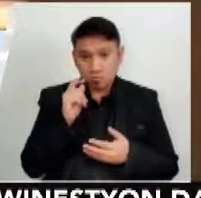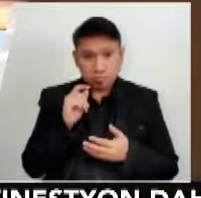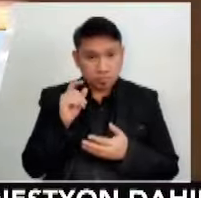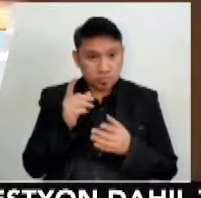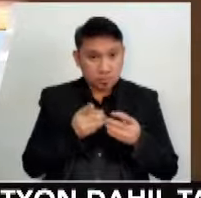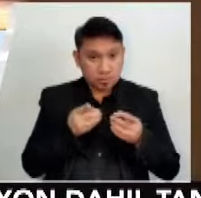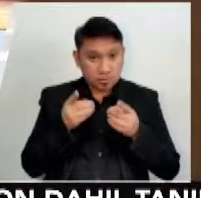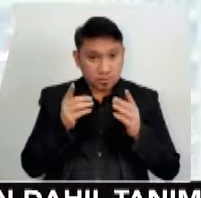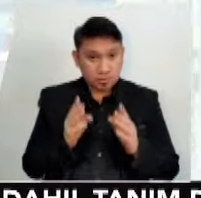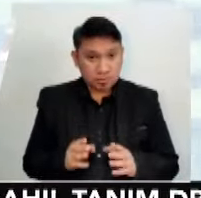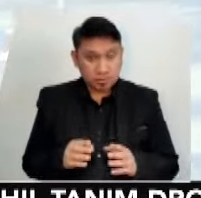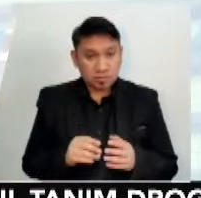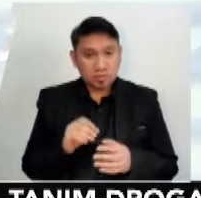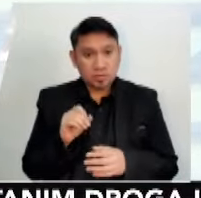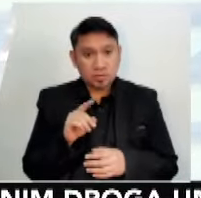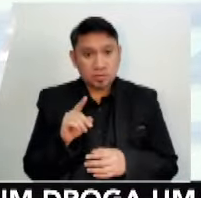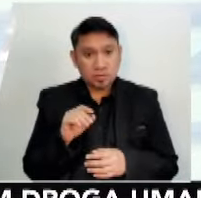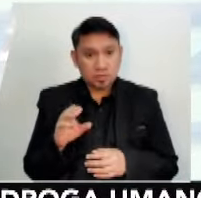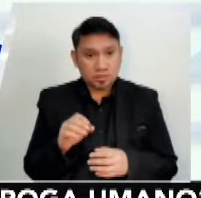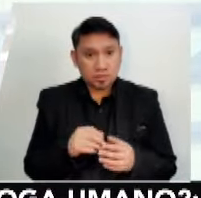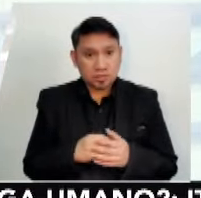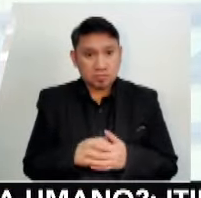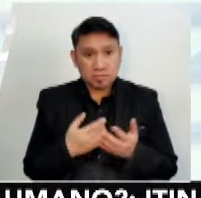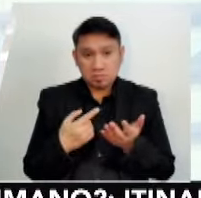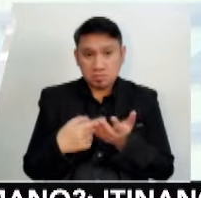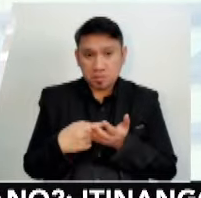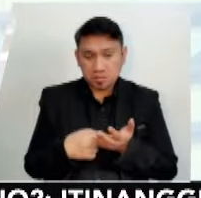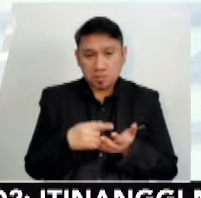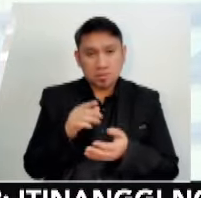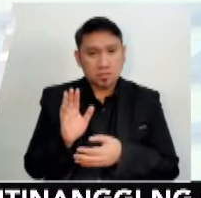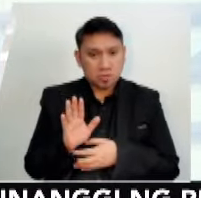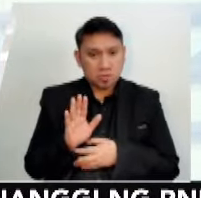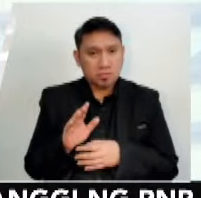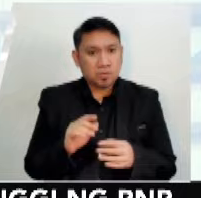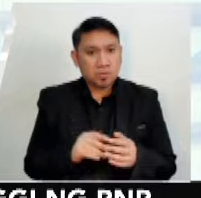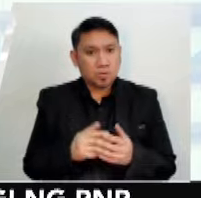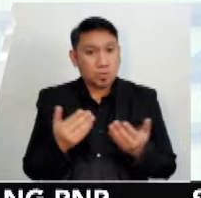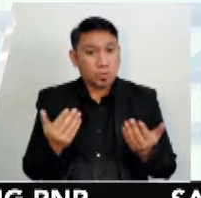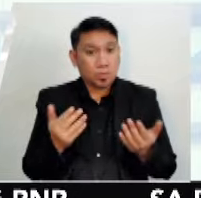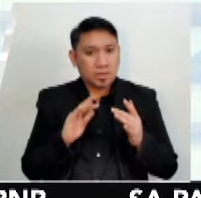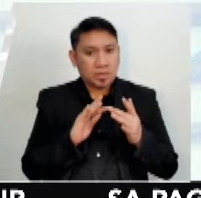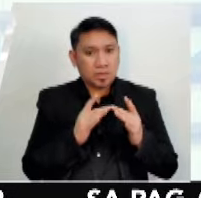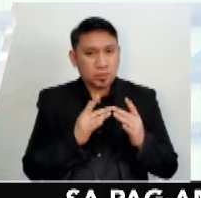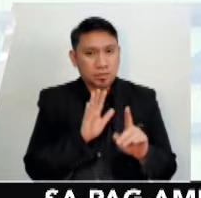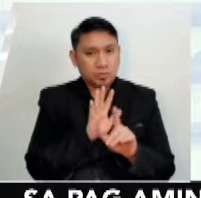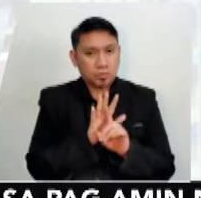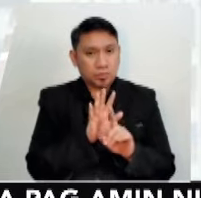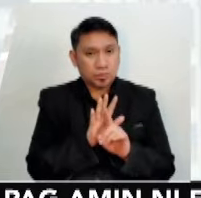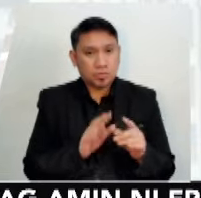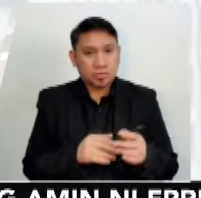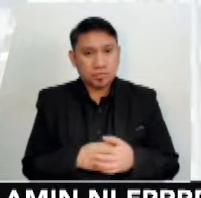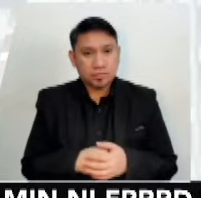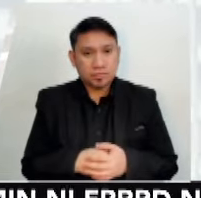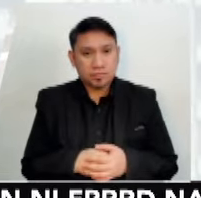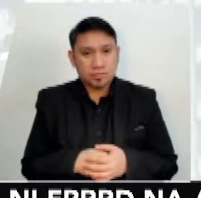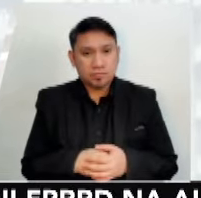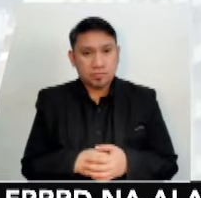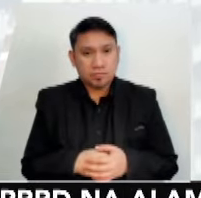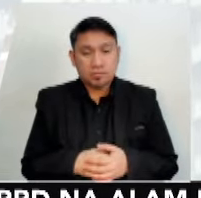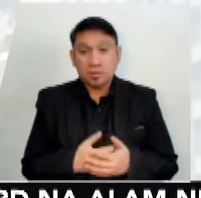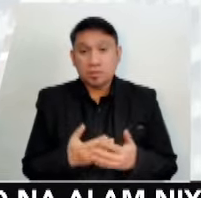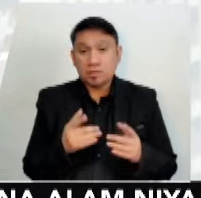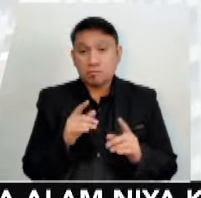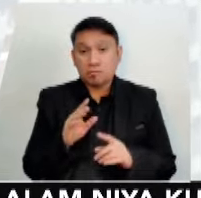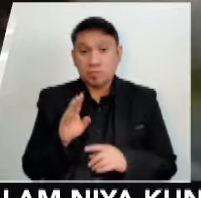si Zig Dulay. Pinag-usapan din ang pilot episode sa social media na trending sa X. Trending din si Queen